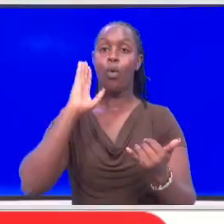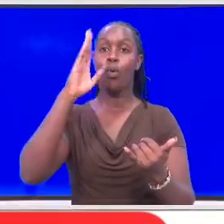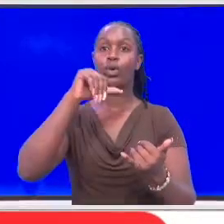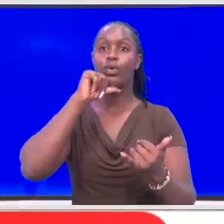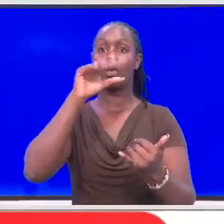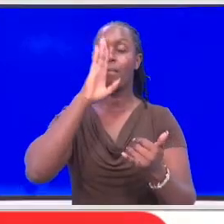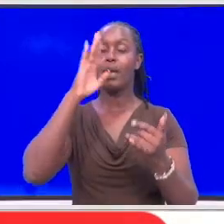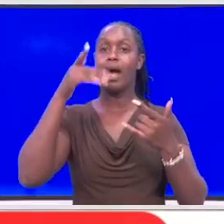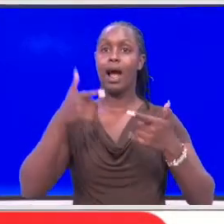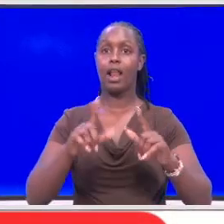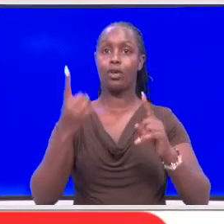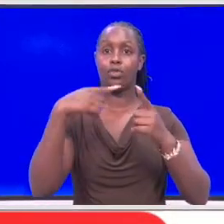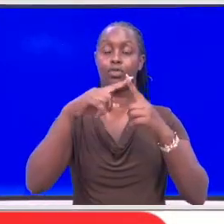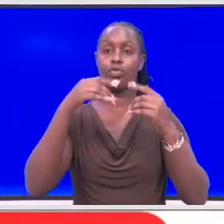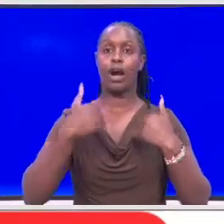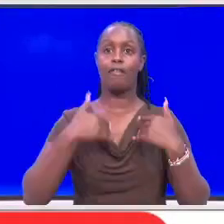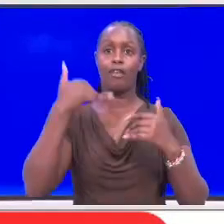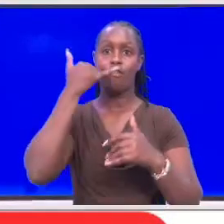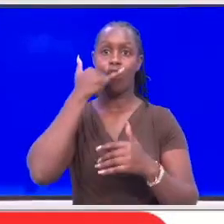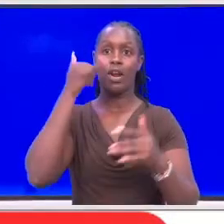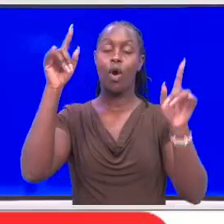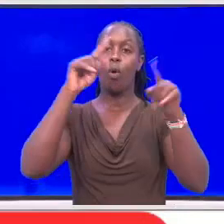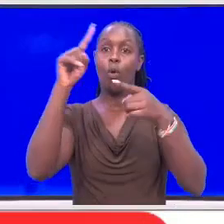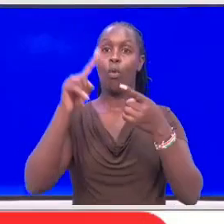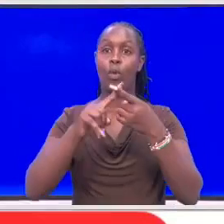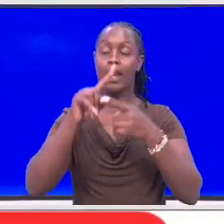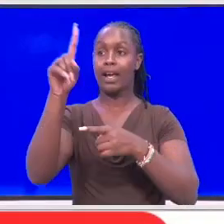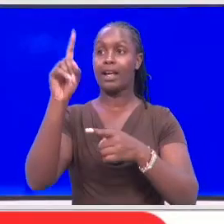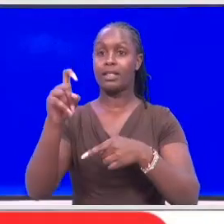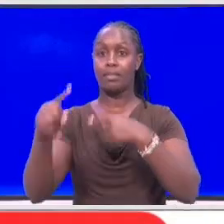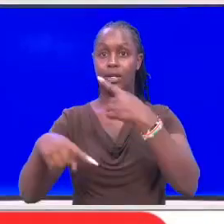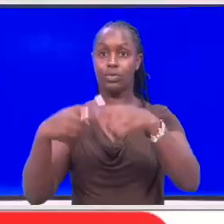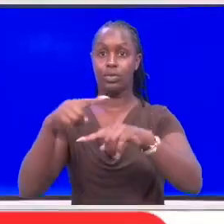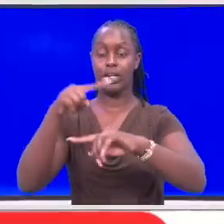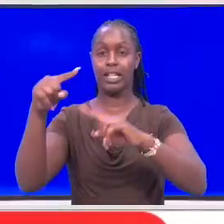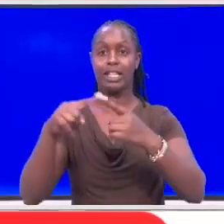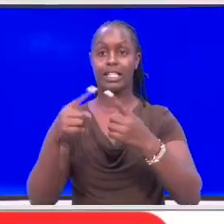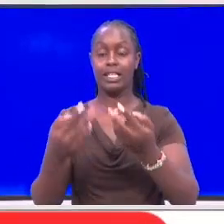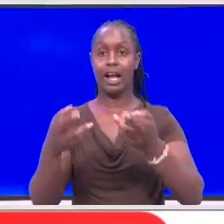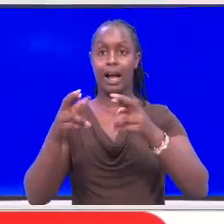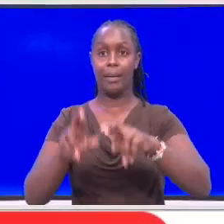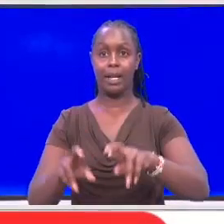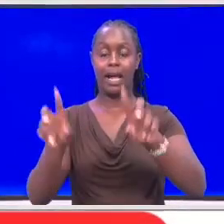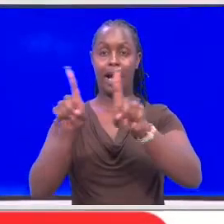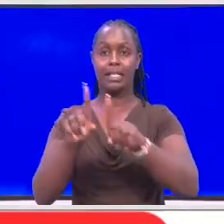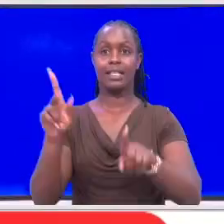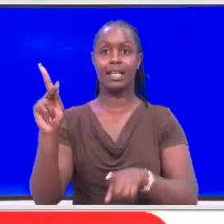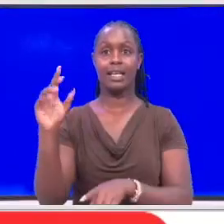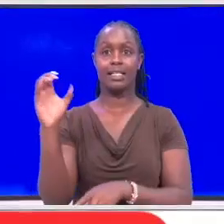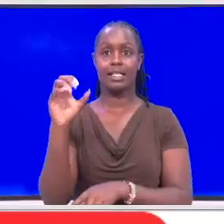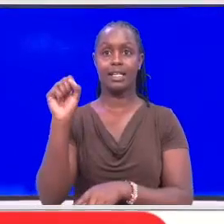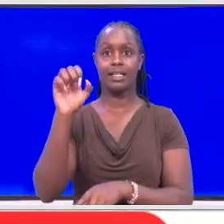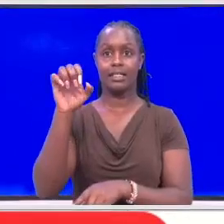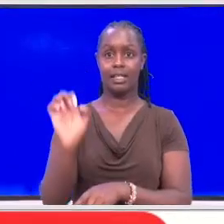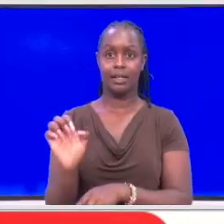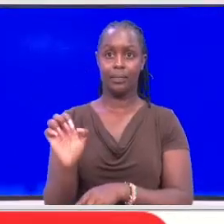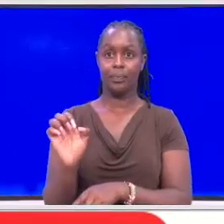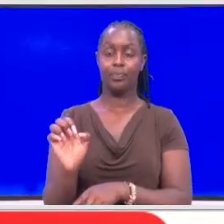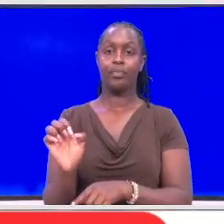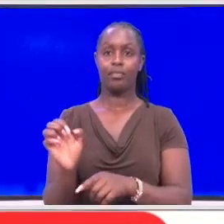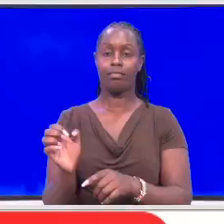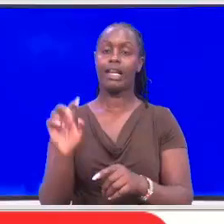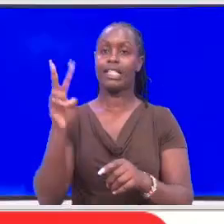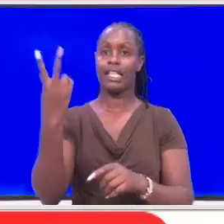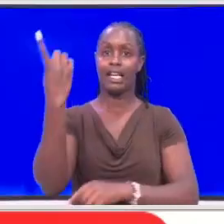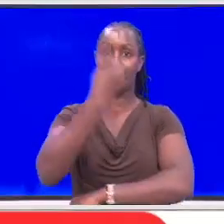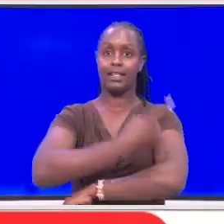hawataruhusiwa kuwa na simu mitihani inapoendelea. Haya yanajiri huku mitihani ya KCSE ama mtihani wa KCSE ukiingia